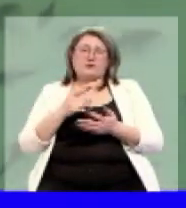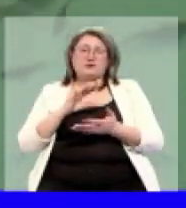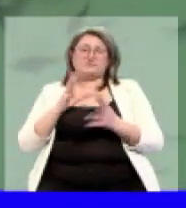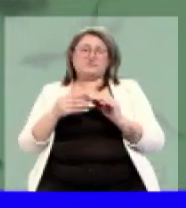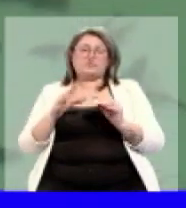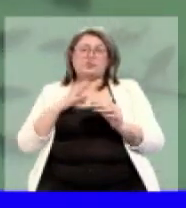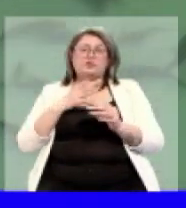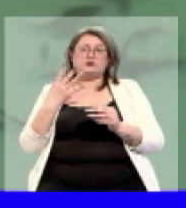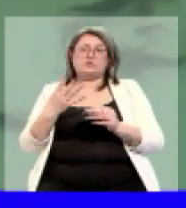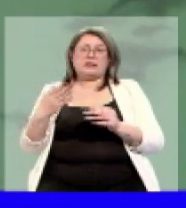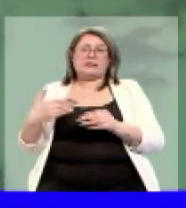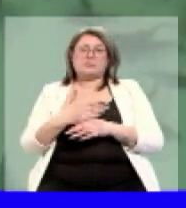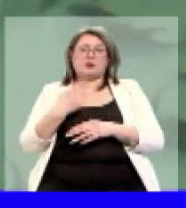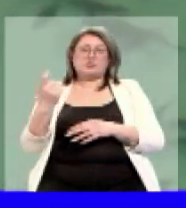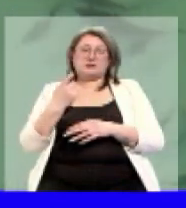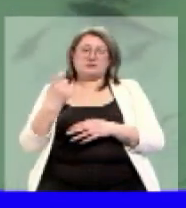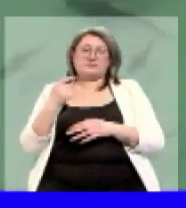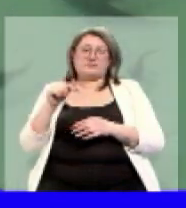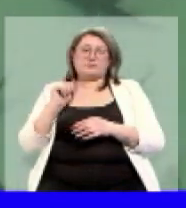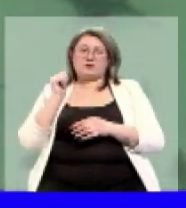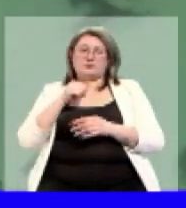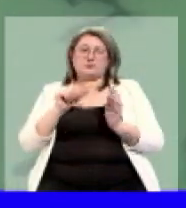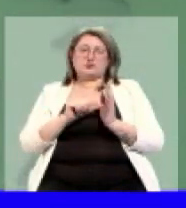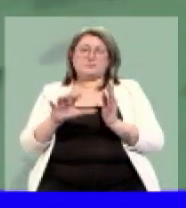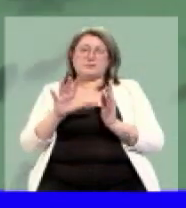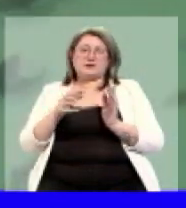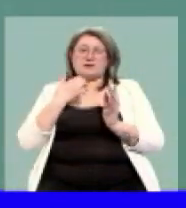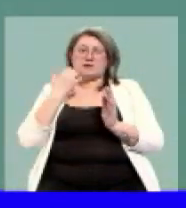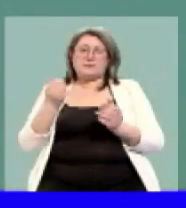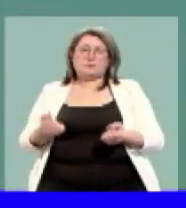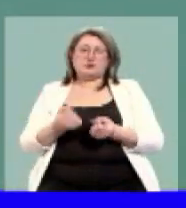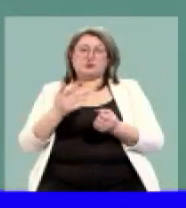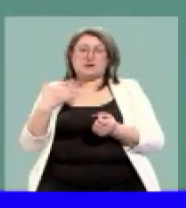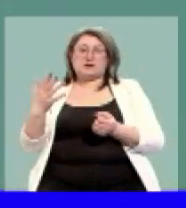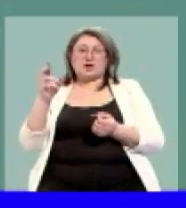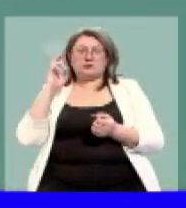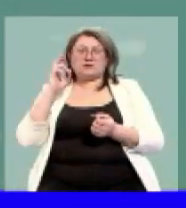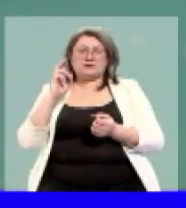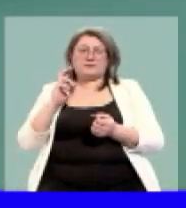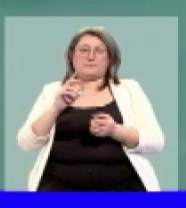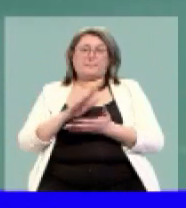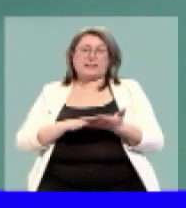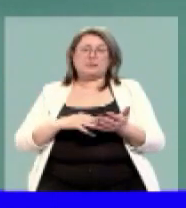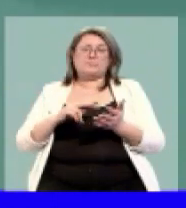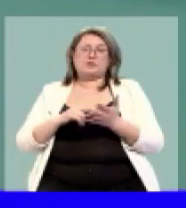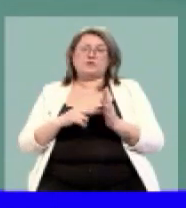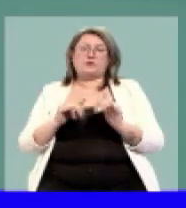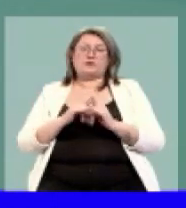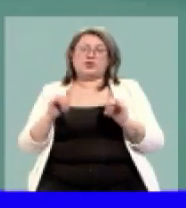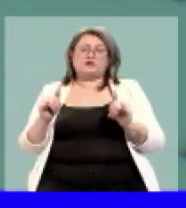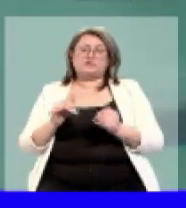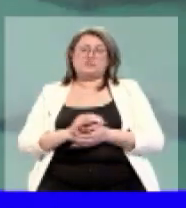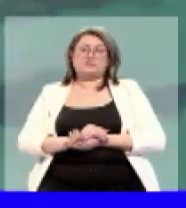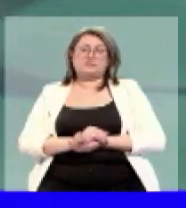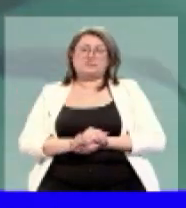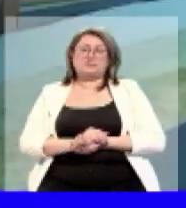болса, биыл мемлекет тарапынан көрсетілген қолдаудың арқасында 65-ке жетті. Әрі қарайда бұл көрсеткішті арттырып, өнім көлемін көбейту